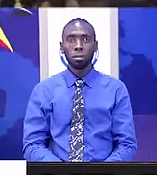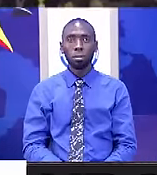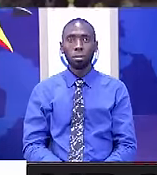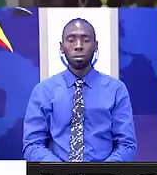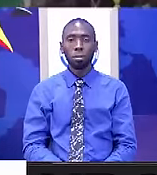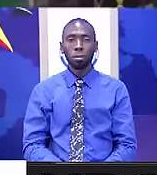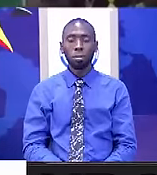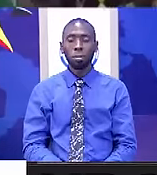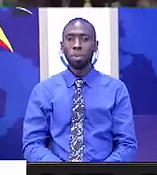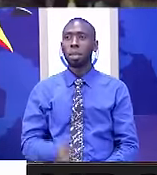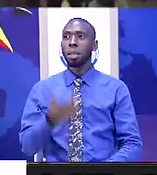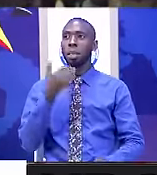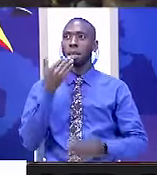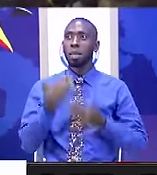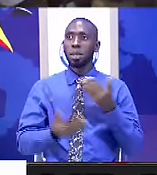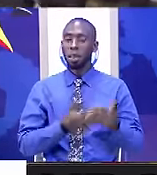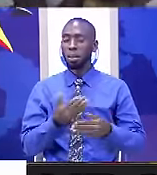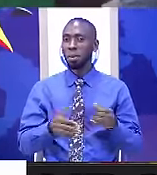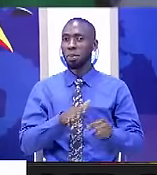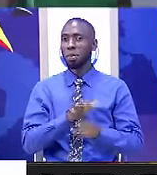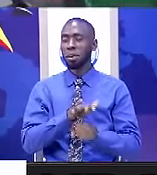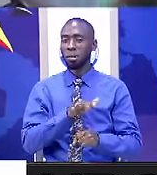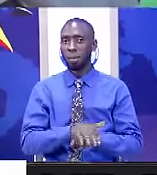Thank you very much. I got in a